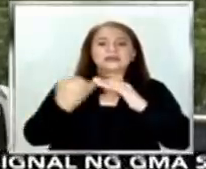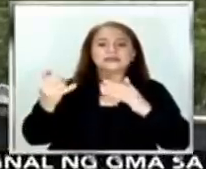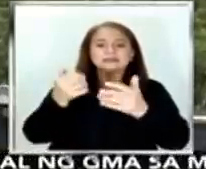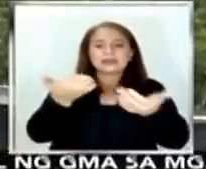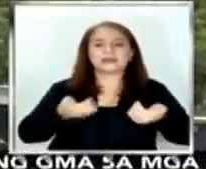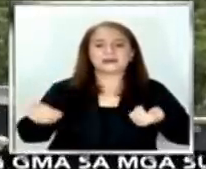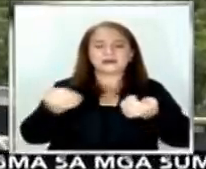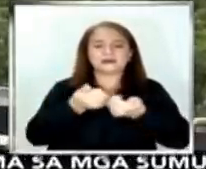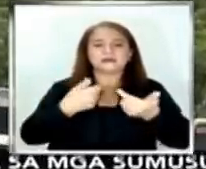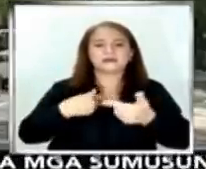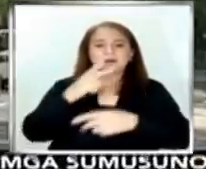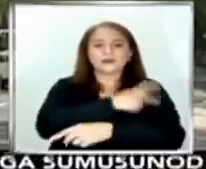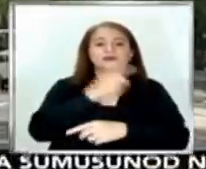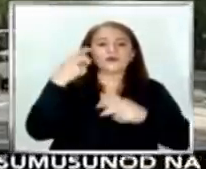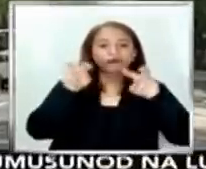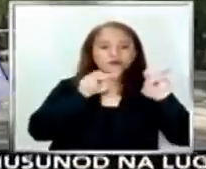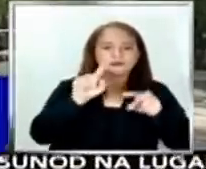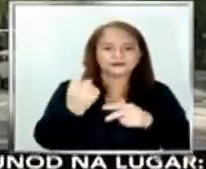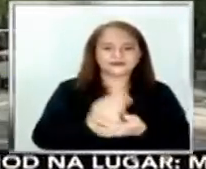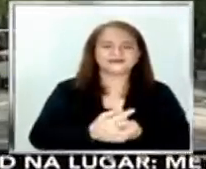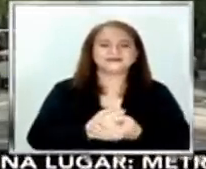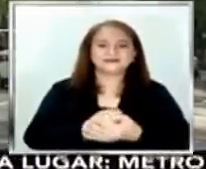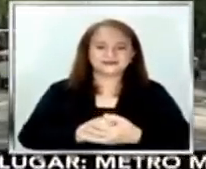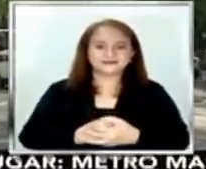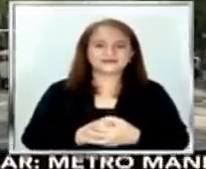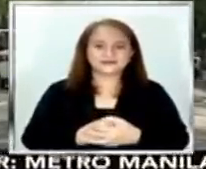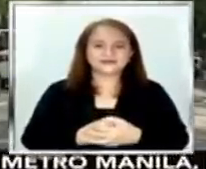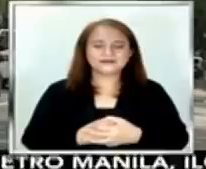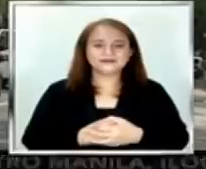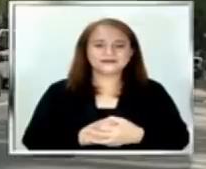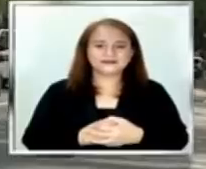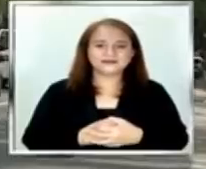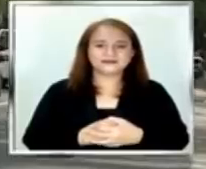pasyenteng for monitoring na lang. Athena Imperial, nakatutok, 24 oras.